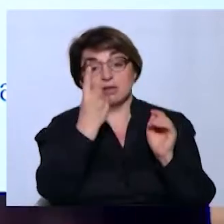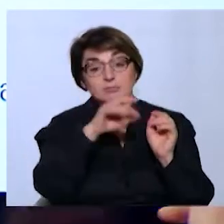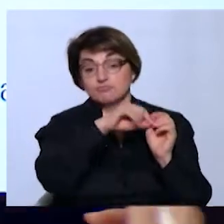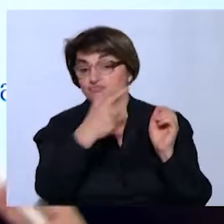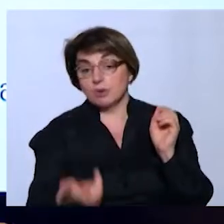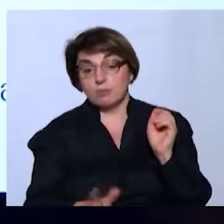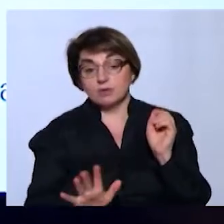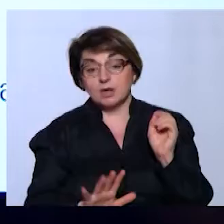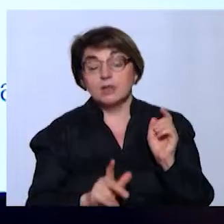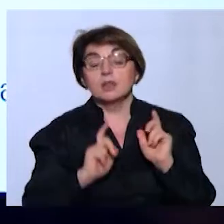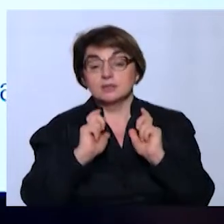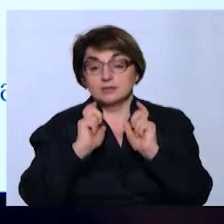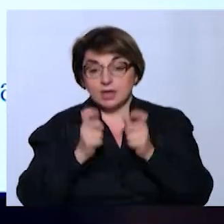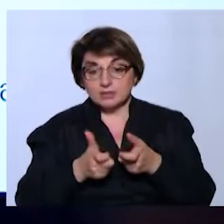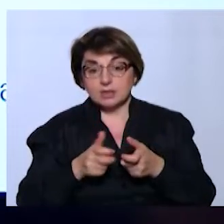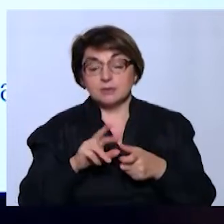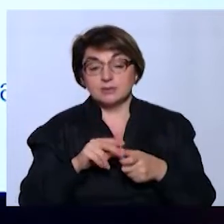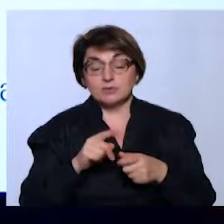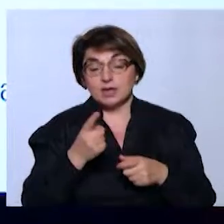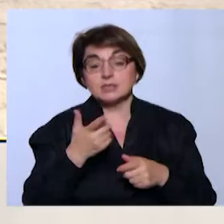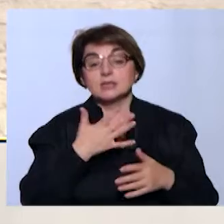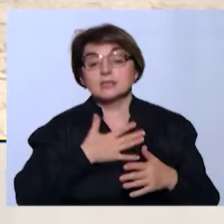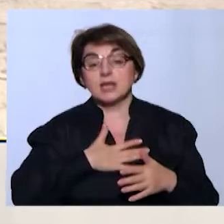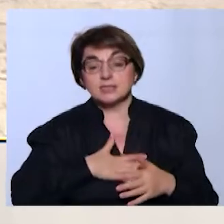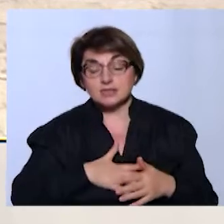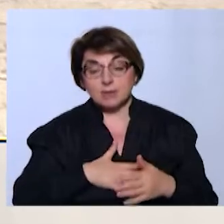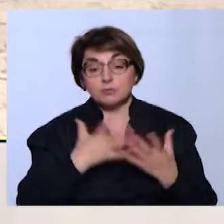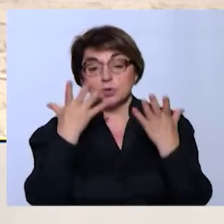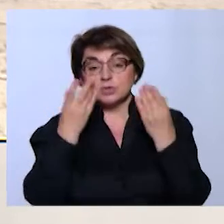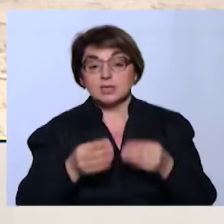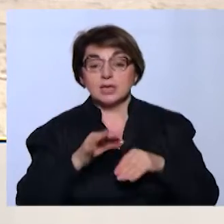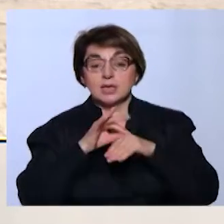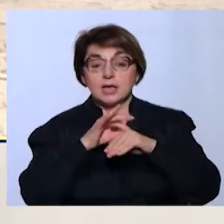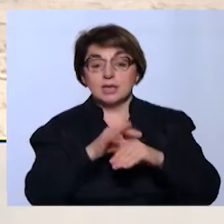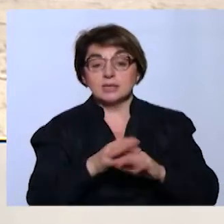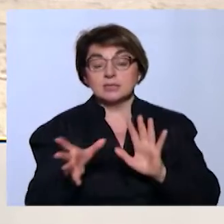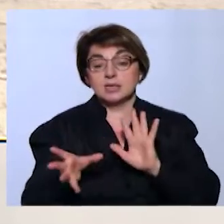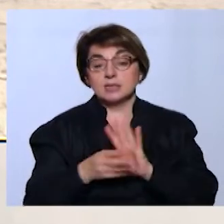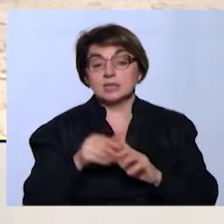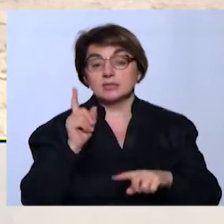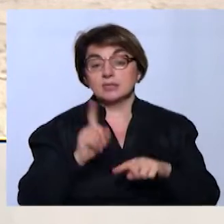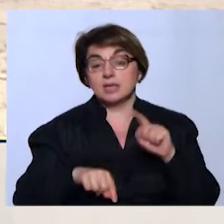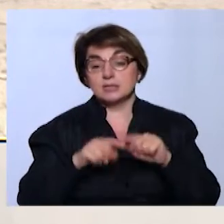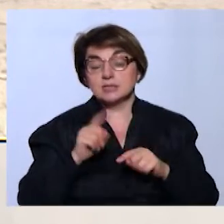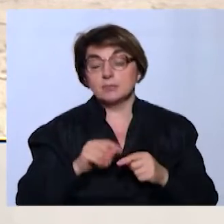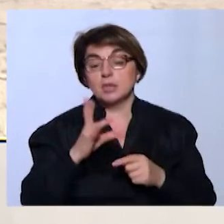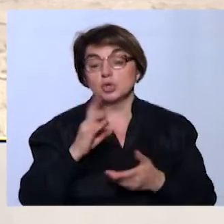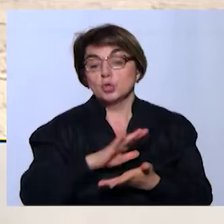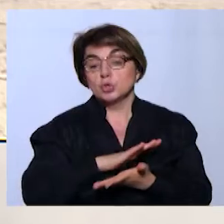ჩამოვარდებიან. დაეთანხმა დავითი. ასე სასიამოვნო დღე გაატარეს ერთად ნათესავებმა ნინო